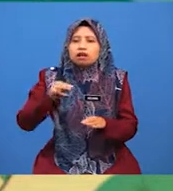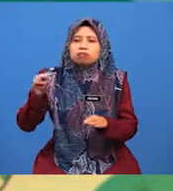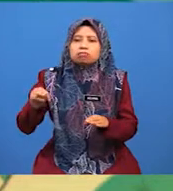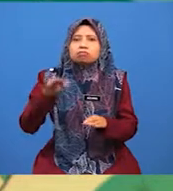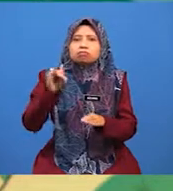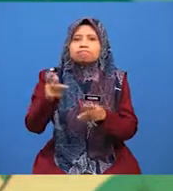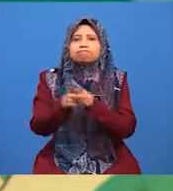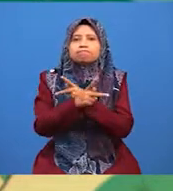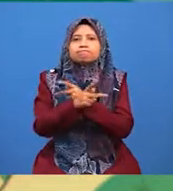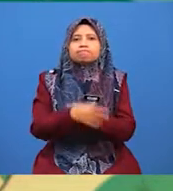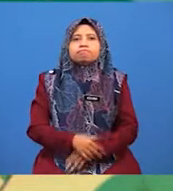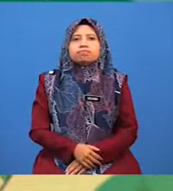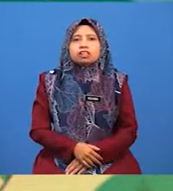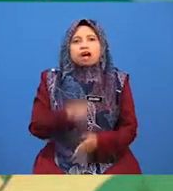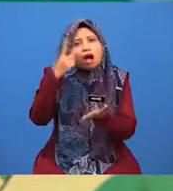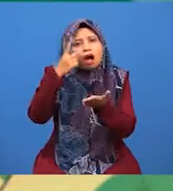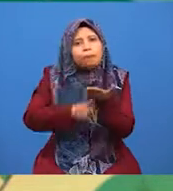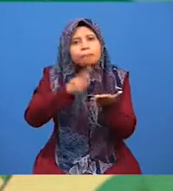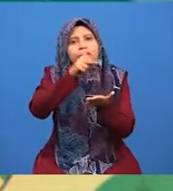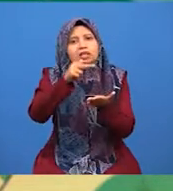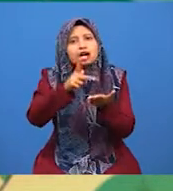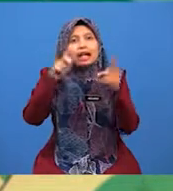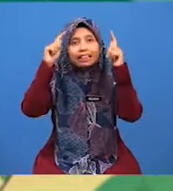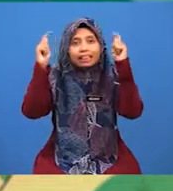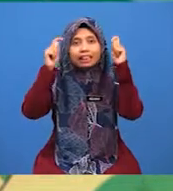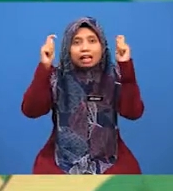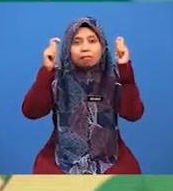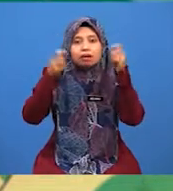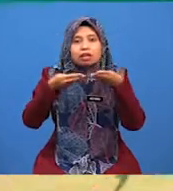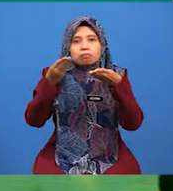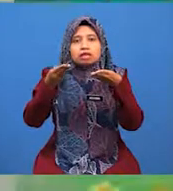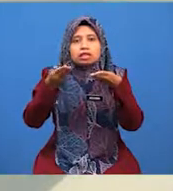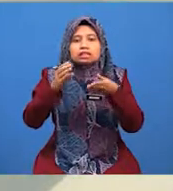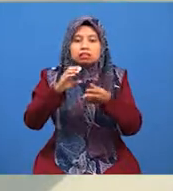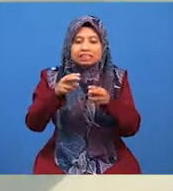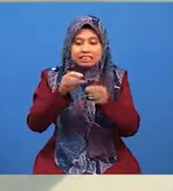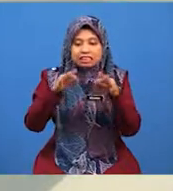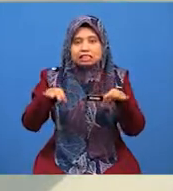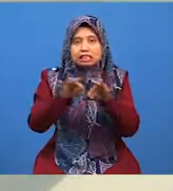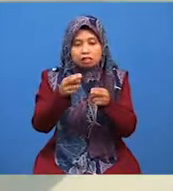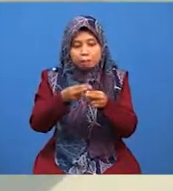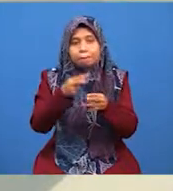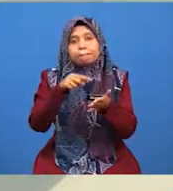Murid-murid yang dikasihi, apakah tema bagi cerpen ini?